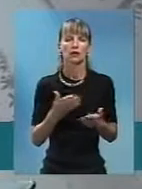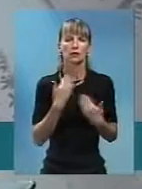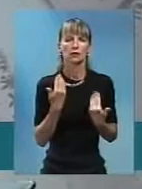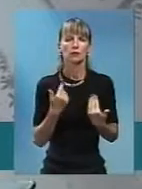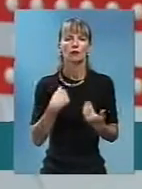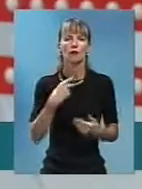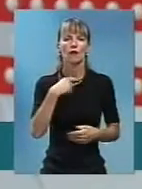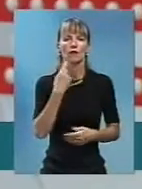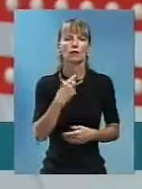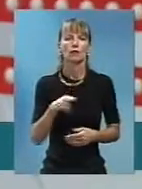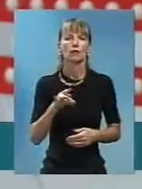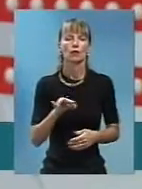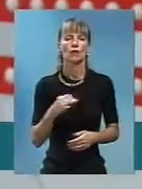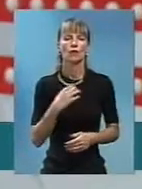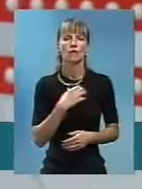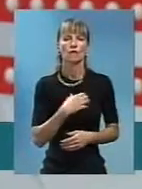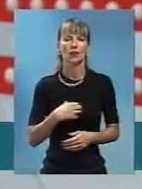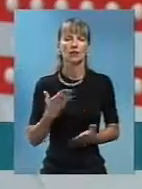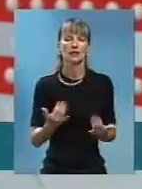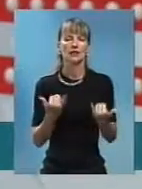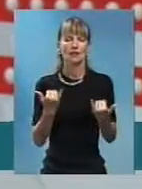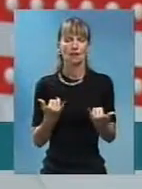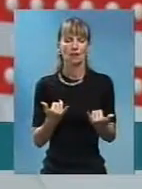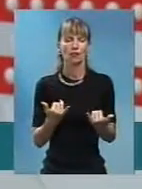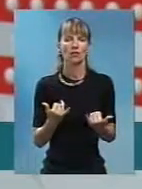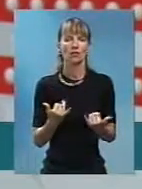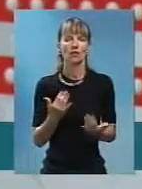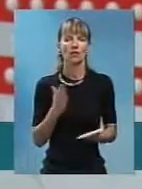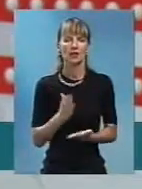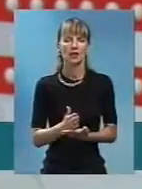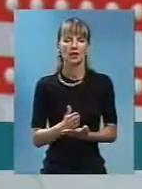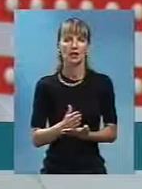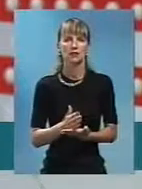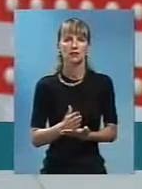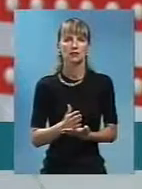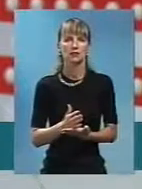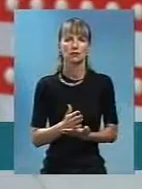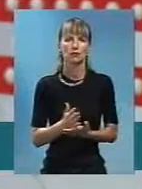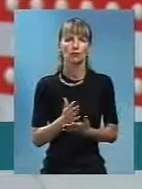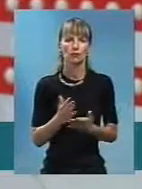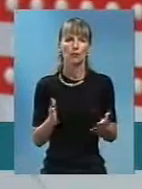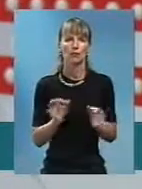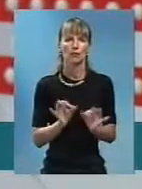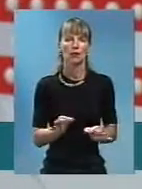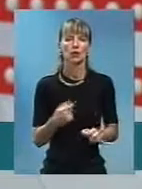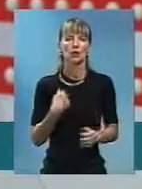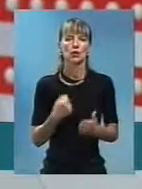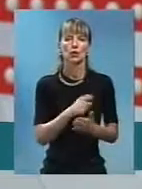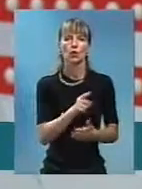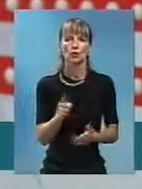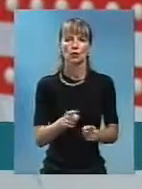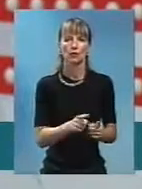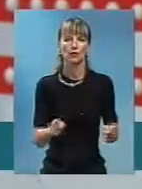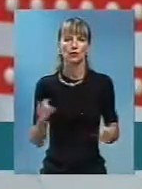ми говоримо сьогодні про основну, яка сьогодні перевагає, чи переважає, тому що ми, в принципі, до кожного